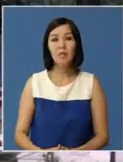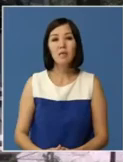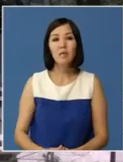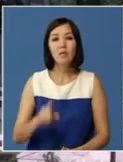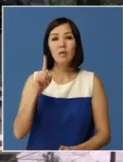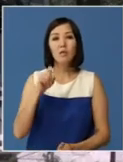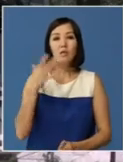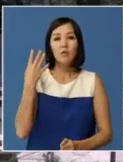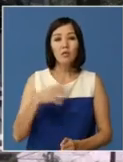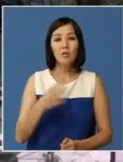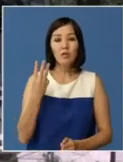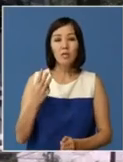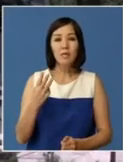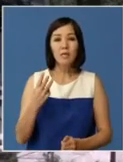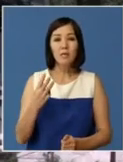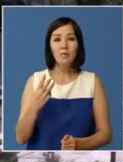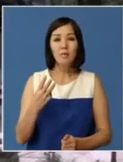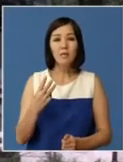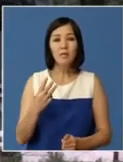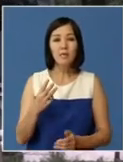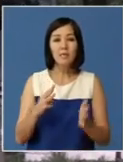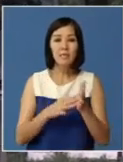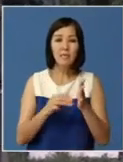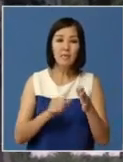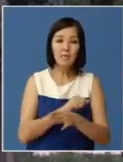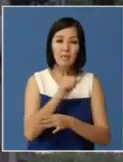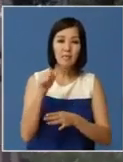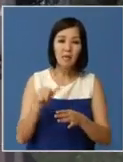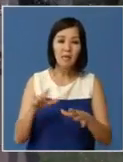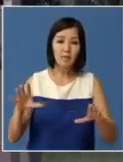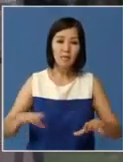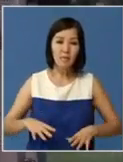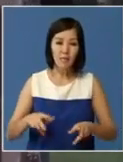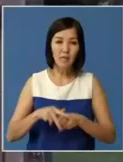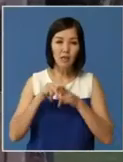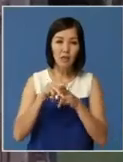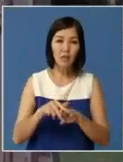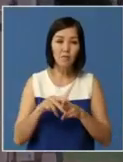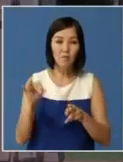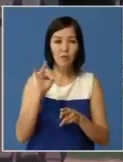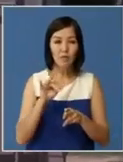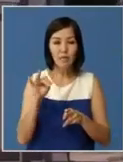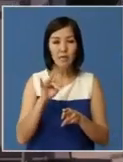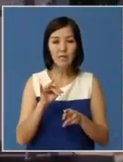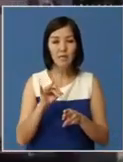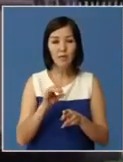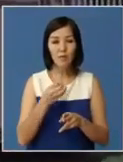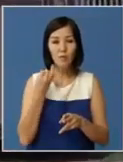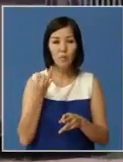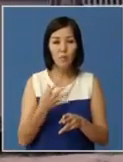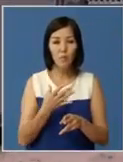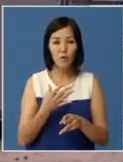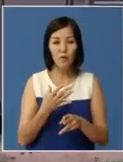140 шақырымдық бәйгеден сәйгүлігінің жекедара мәреге келуі тарихи оқиға әрине. Бастысы ұлтымыздың туыстап